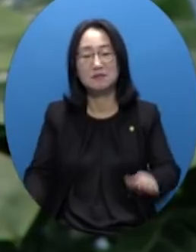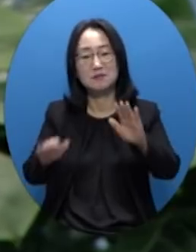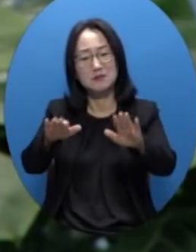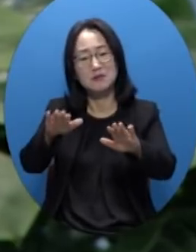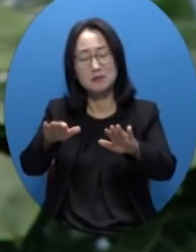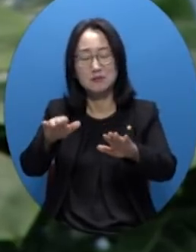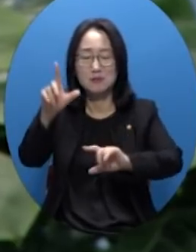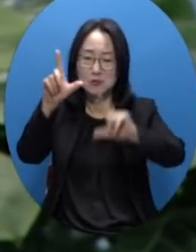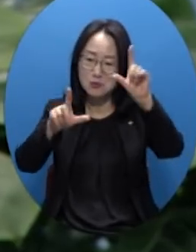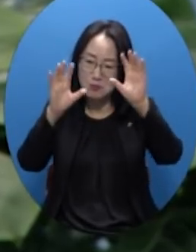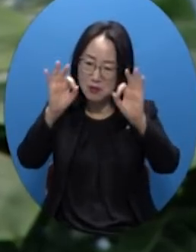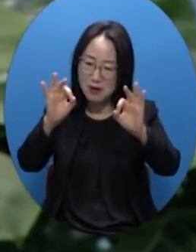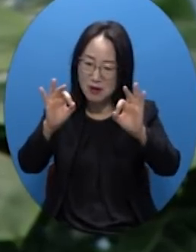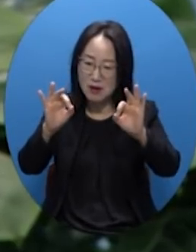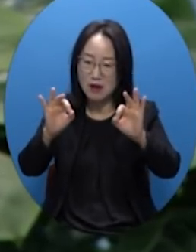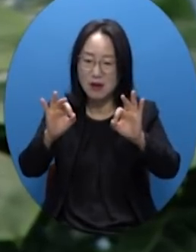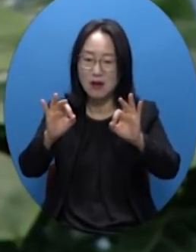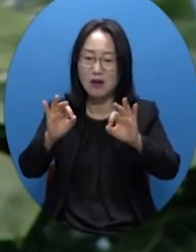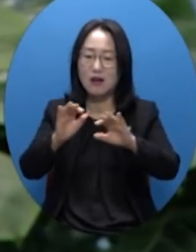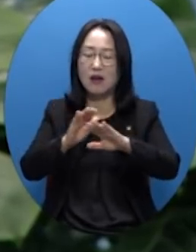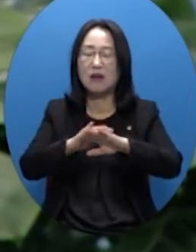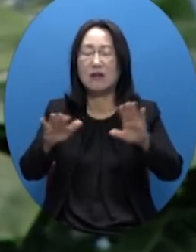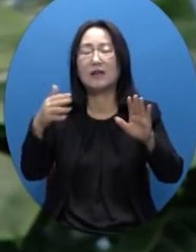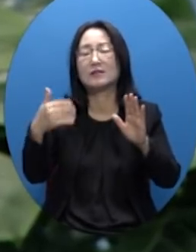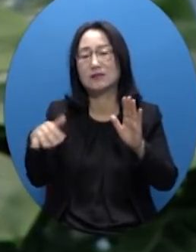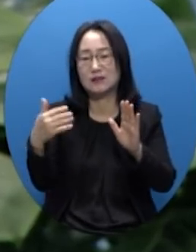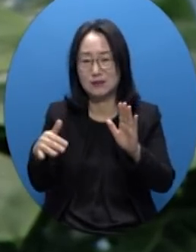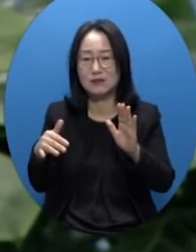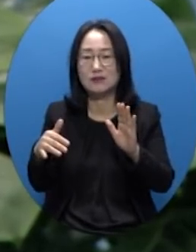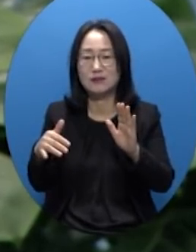그것을 해결하지 못하기 때문에 그런